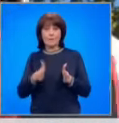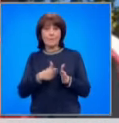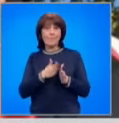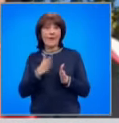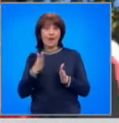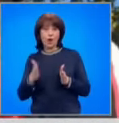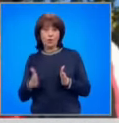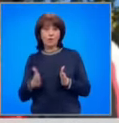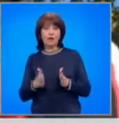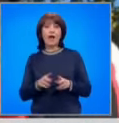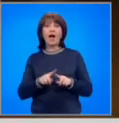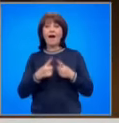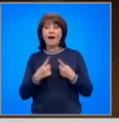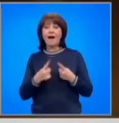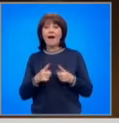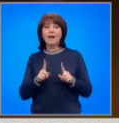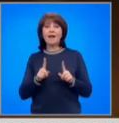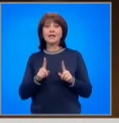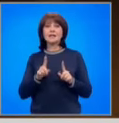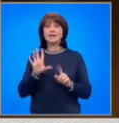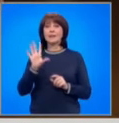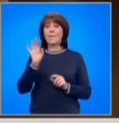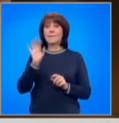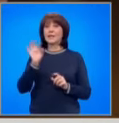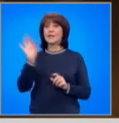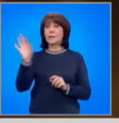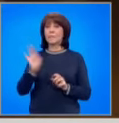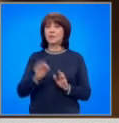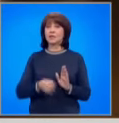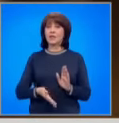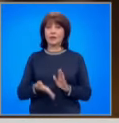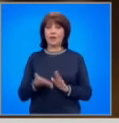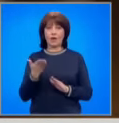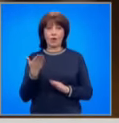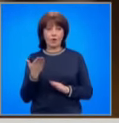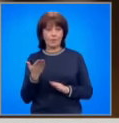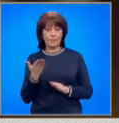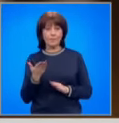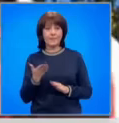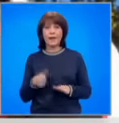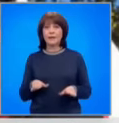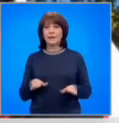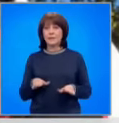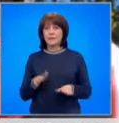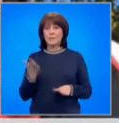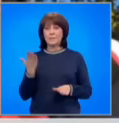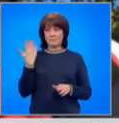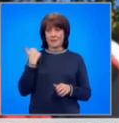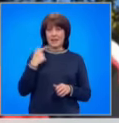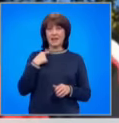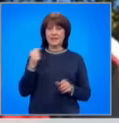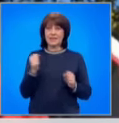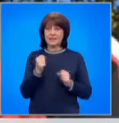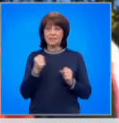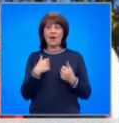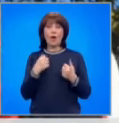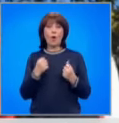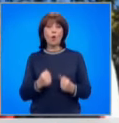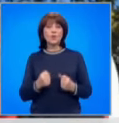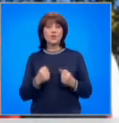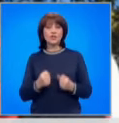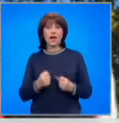е 50% нагоре в сметките за електроенергия. Прямо миналата зима, очаквам, че тази година сметките